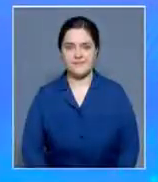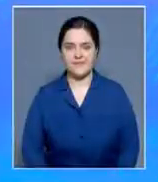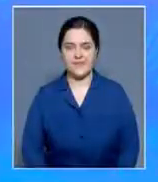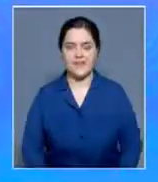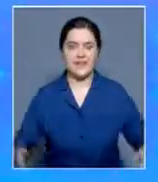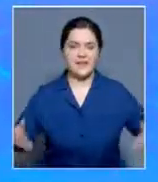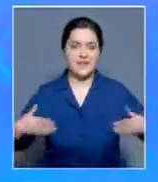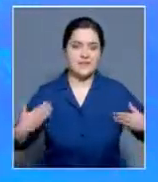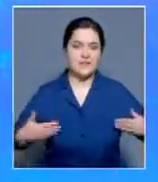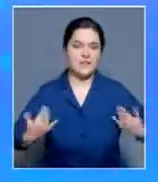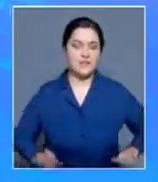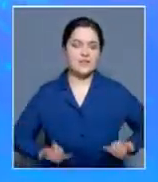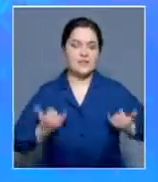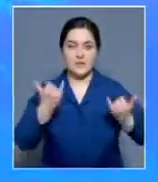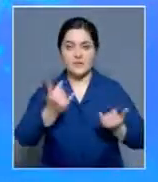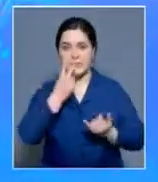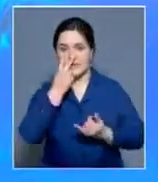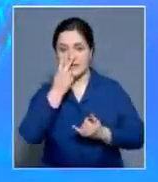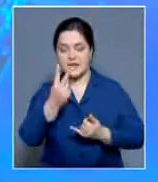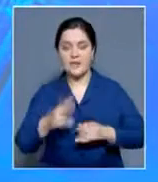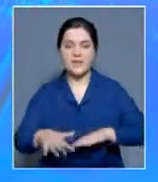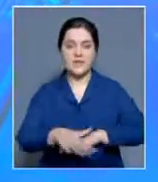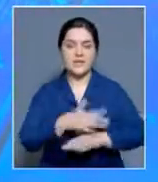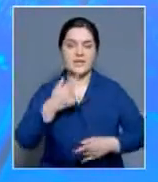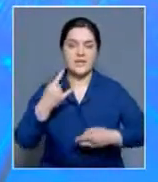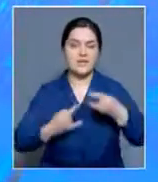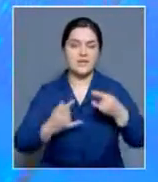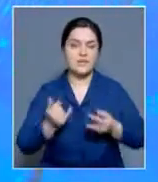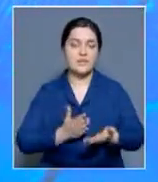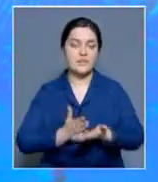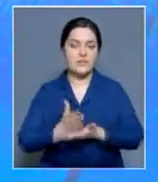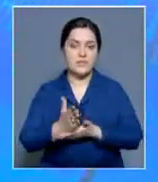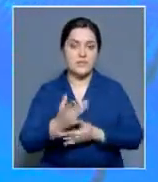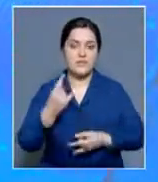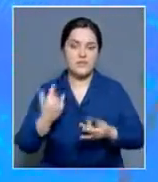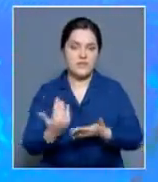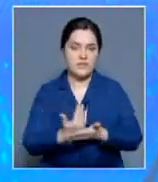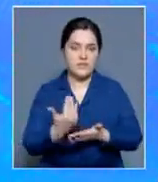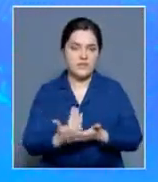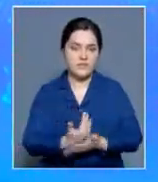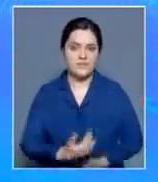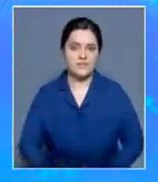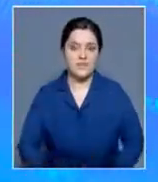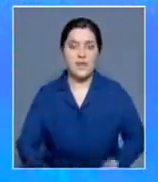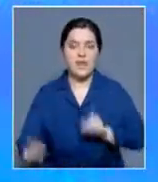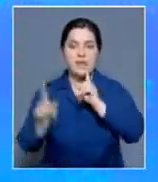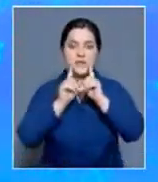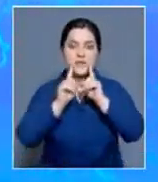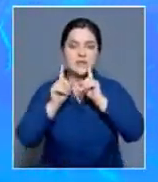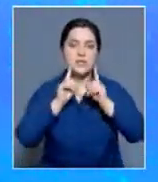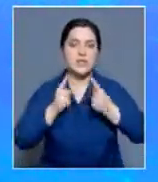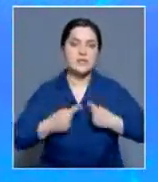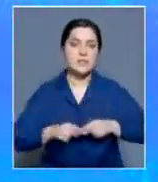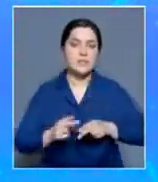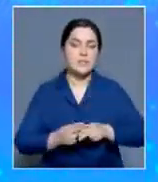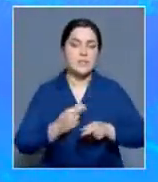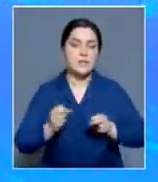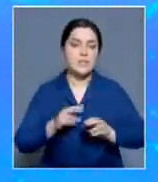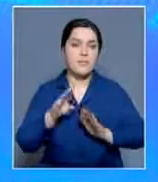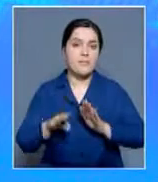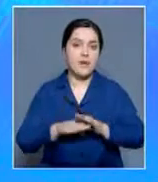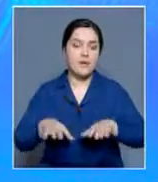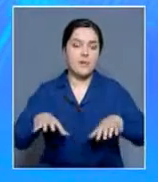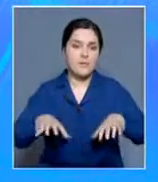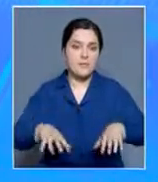Время новостей на телеканале Хабар 24. С вами Арстан Балтин, а также Виктория Антонишина. Здравствуйте. Заседание Совета Безопасности под председательством